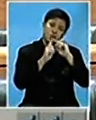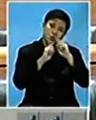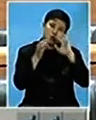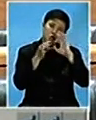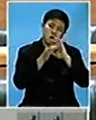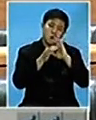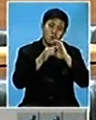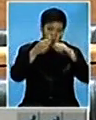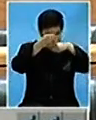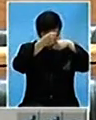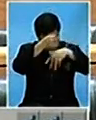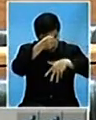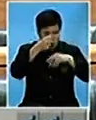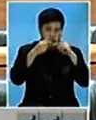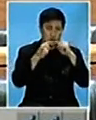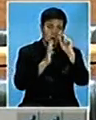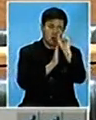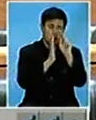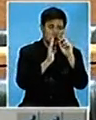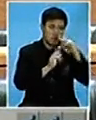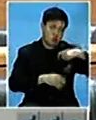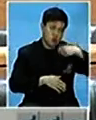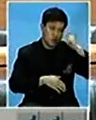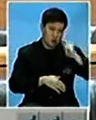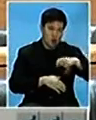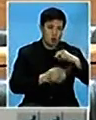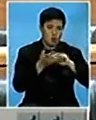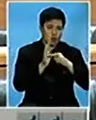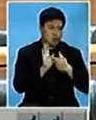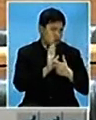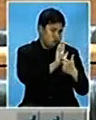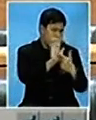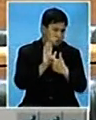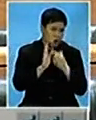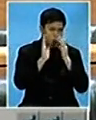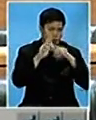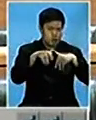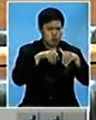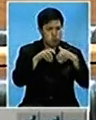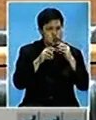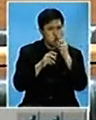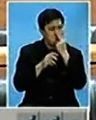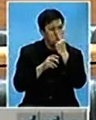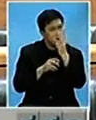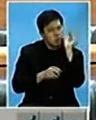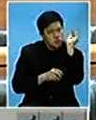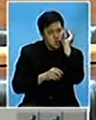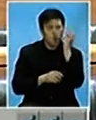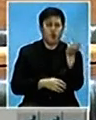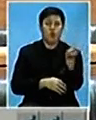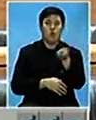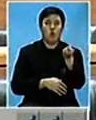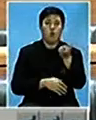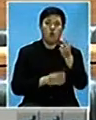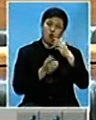หรือองค์ประกอบของศาลรัฐธรรมนูญเพื่อสร้างความเชื่อมั่นให้กับพี่น้องประชาชนค่อนข้างน้อยท่านพูดให้พี่น้องประช